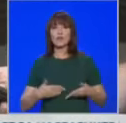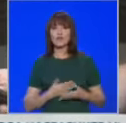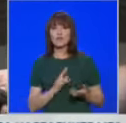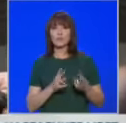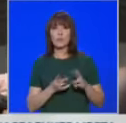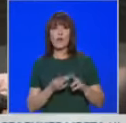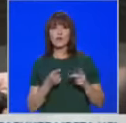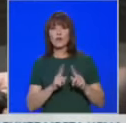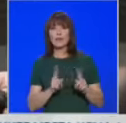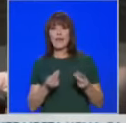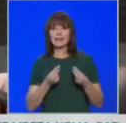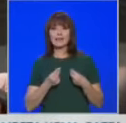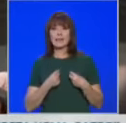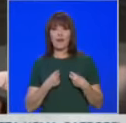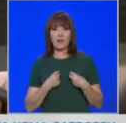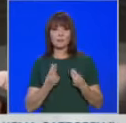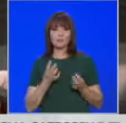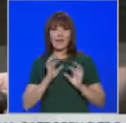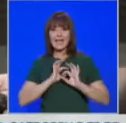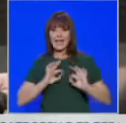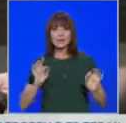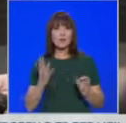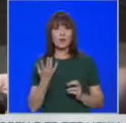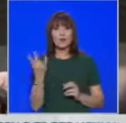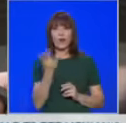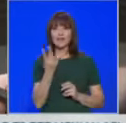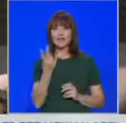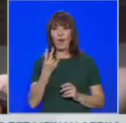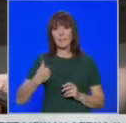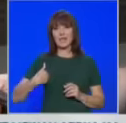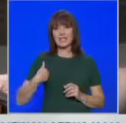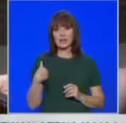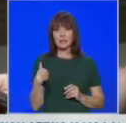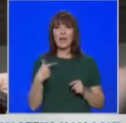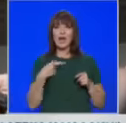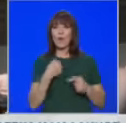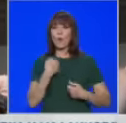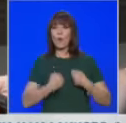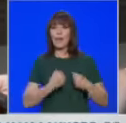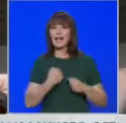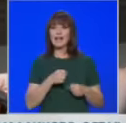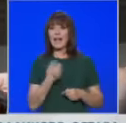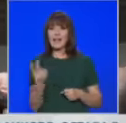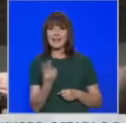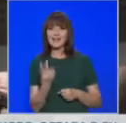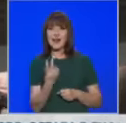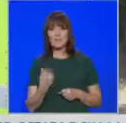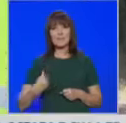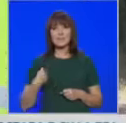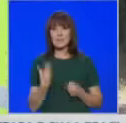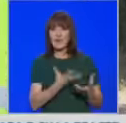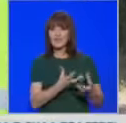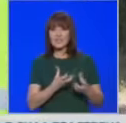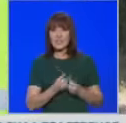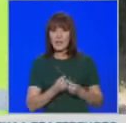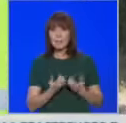той не дава яснота, когато двама съпрузи в режим на съпружеска имуществена общност имат автомобил, ако той се отнеме, отнема ли